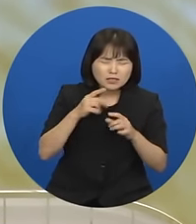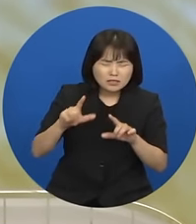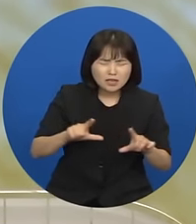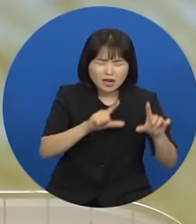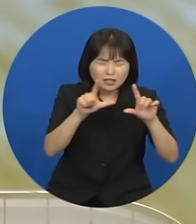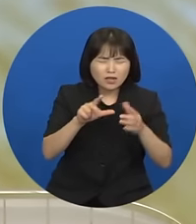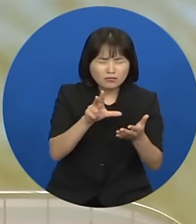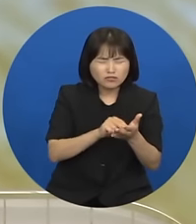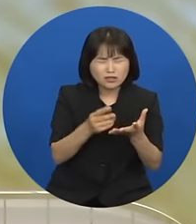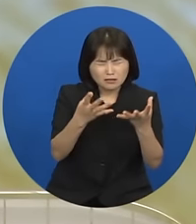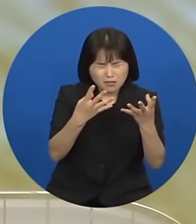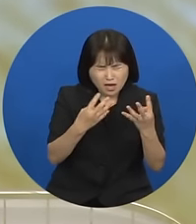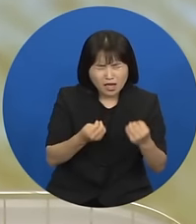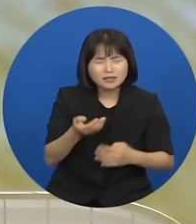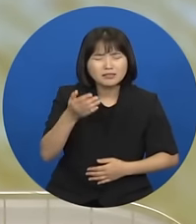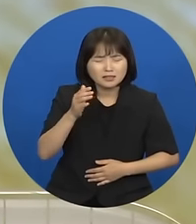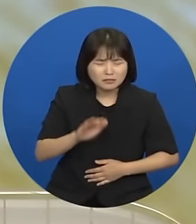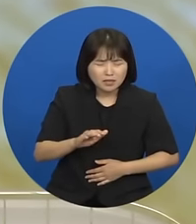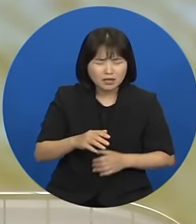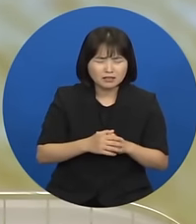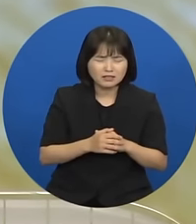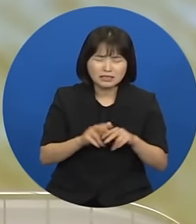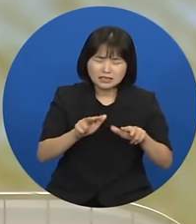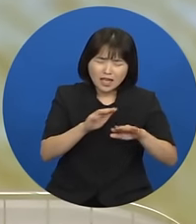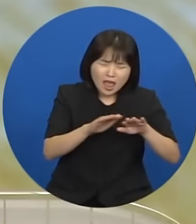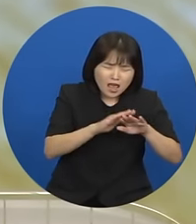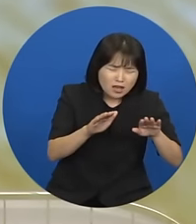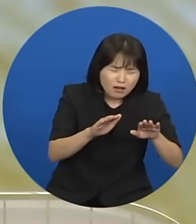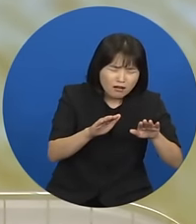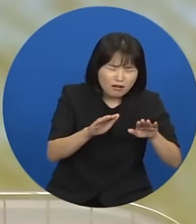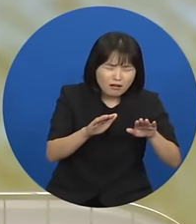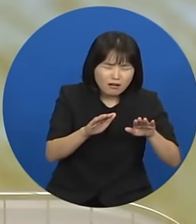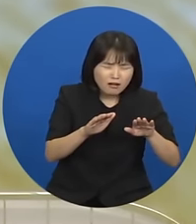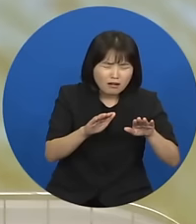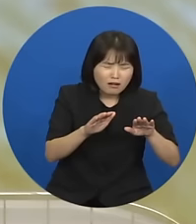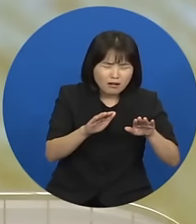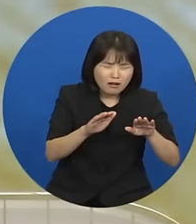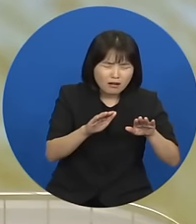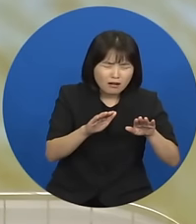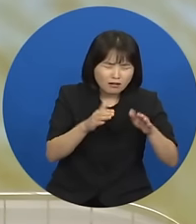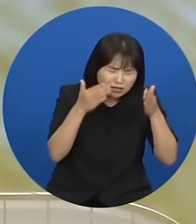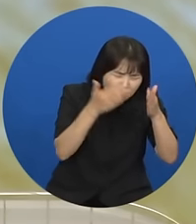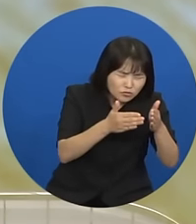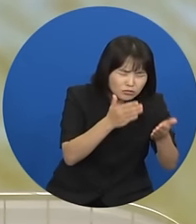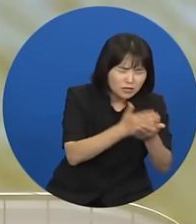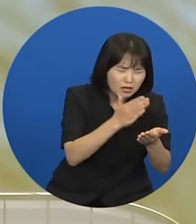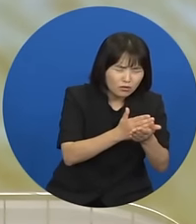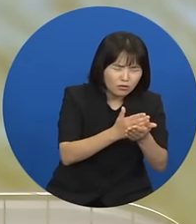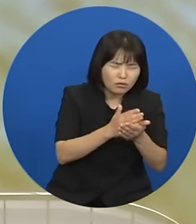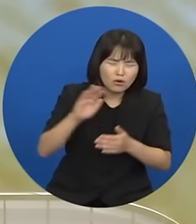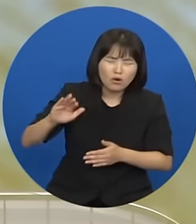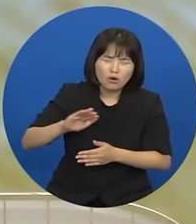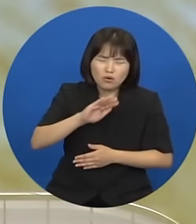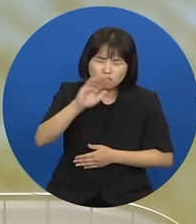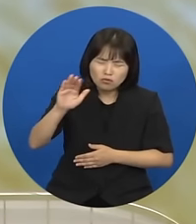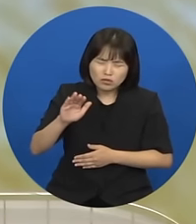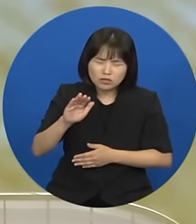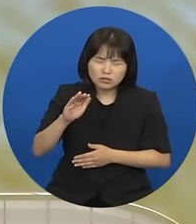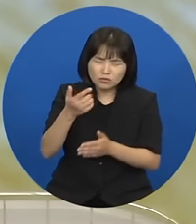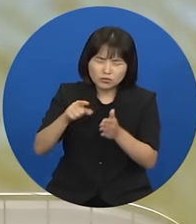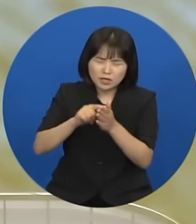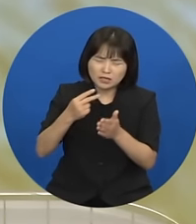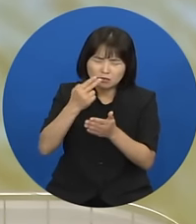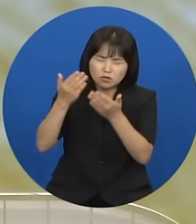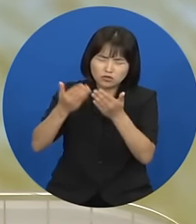우리에게 있지만 이제는 답을 찾는 것에서 우리의 시선을 옮겨 우리를 위하여 생명 주신 예수